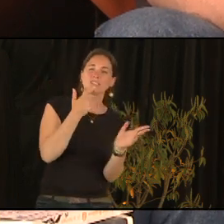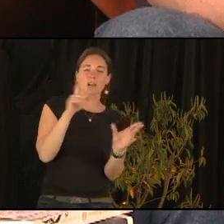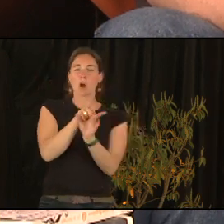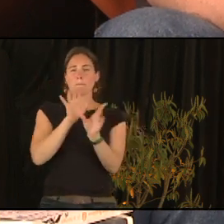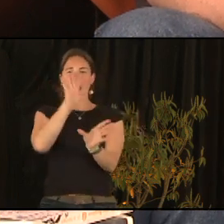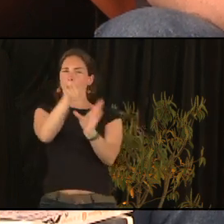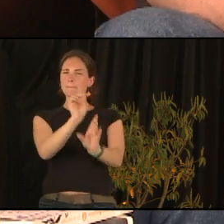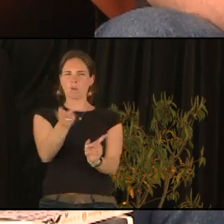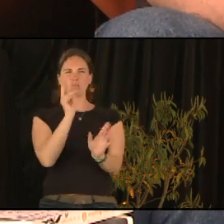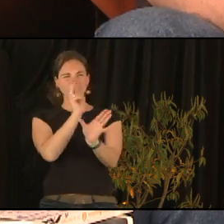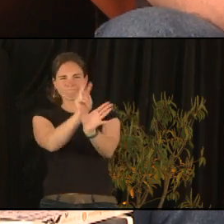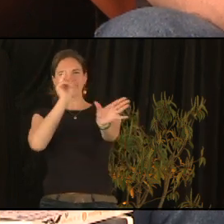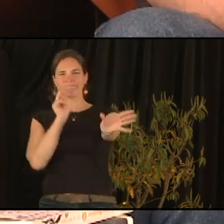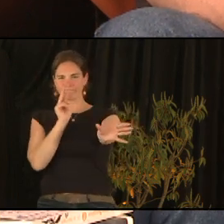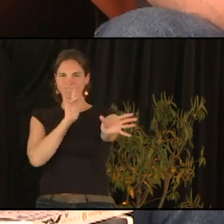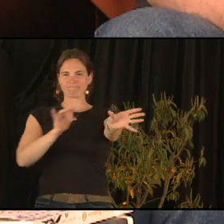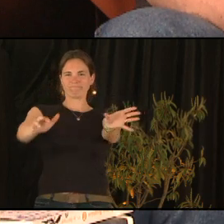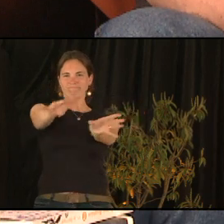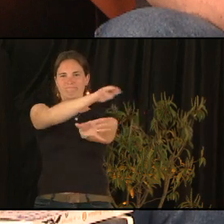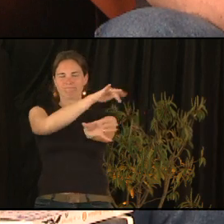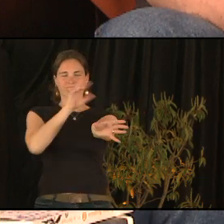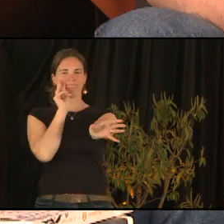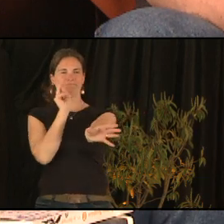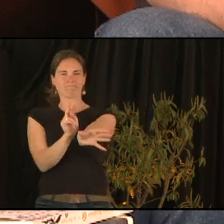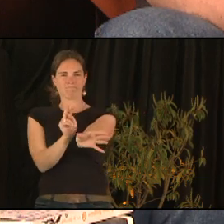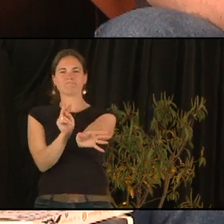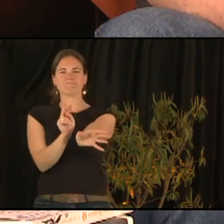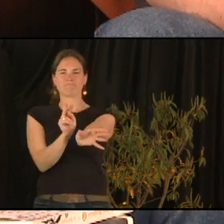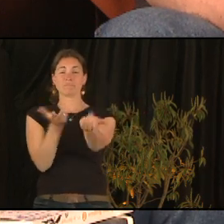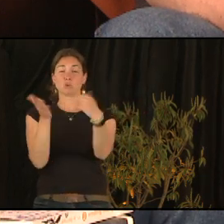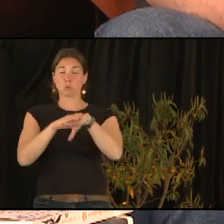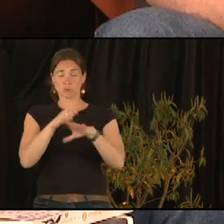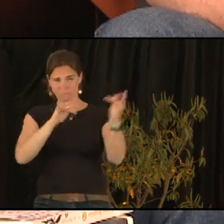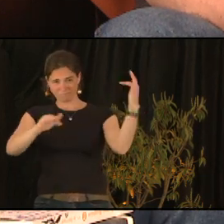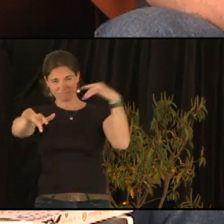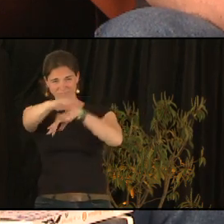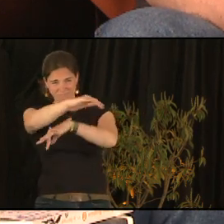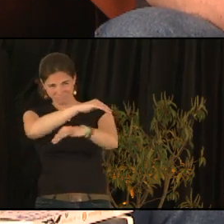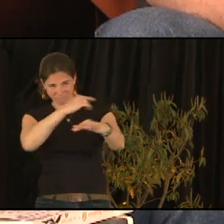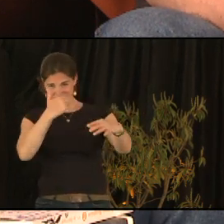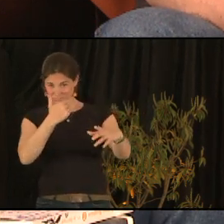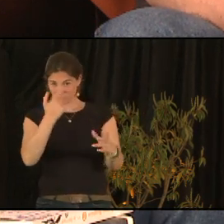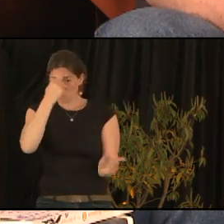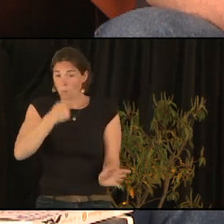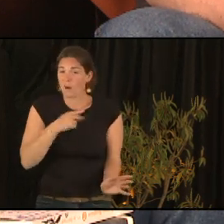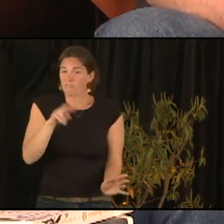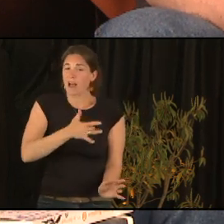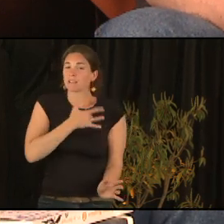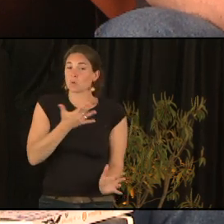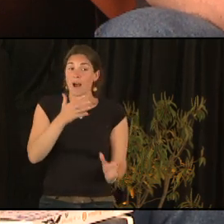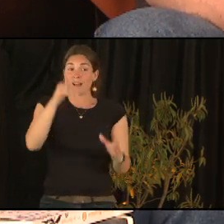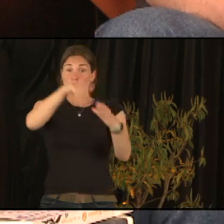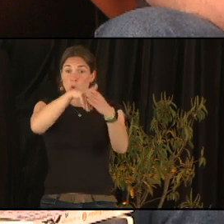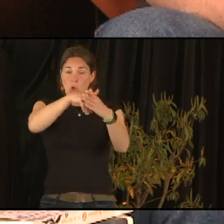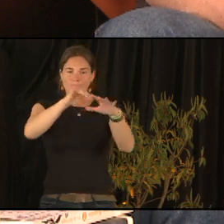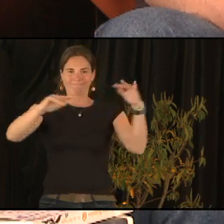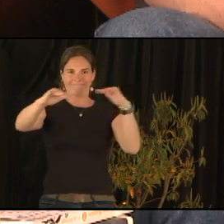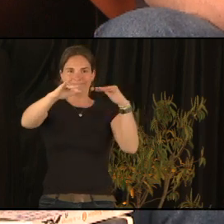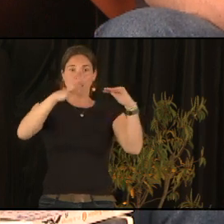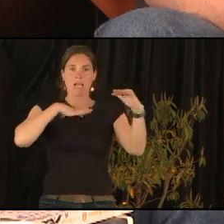dedans. Et pour moi, ce qui m'a, dans ce paysage-là, ce qui m'intéressait, c'est les gens à l'intérieur